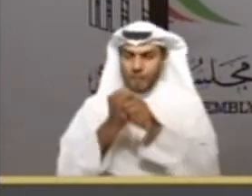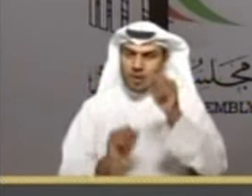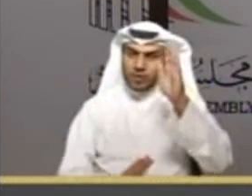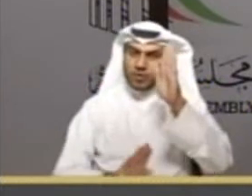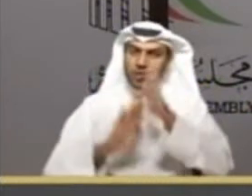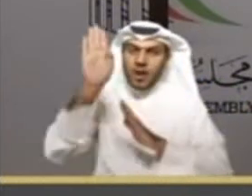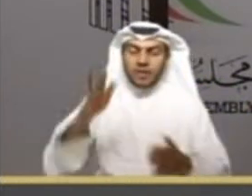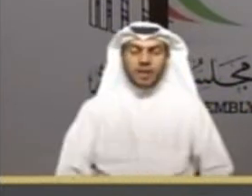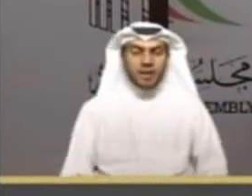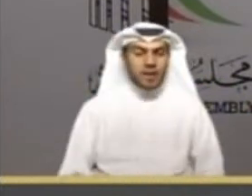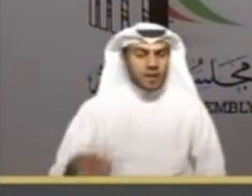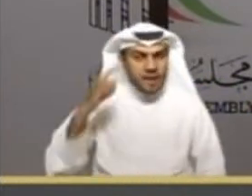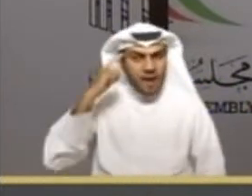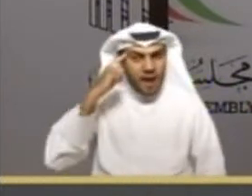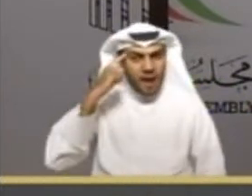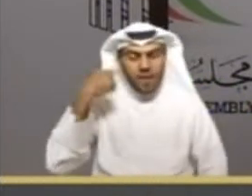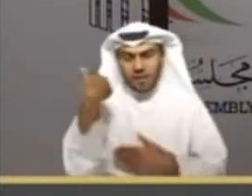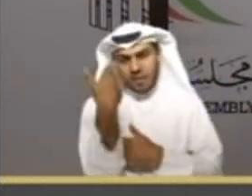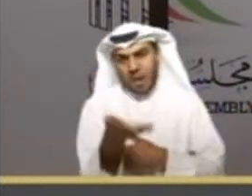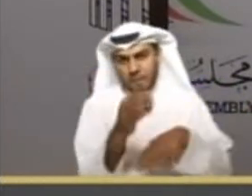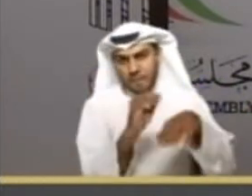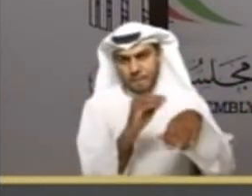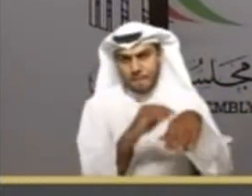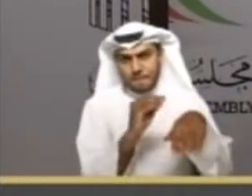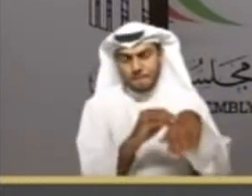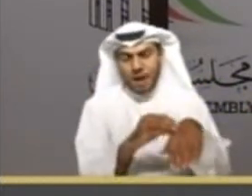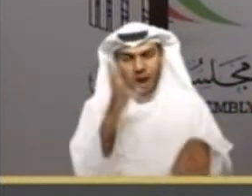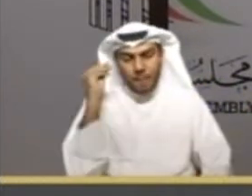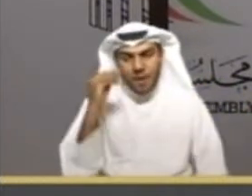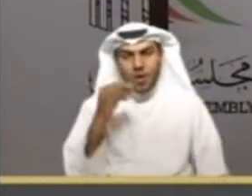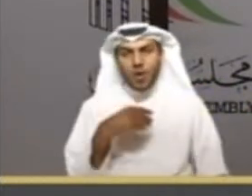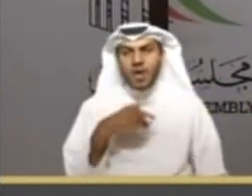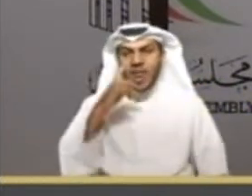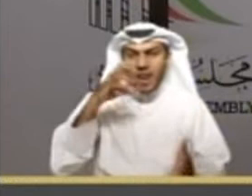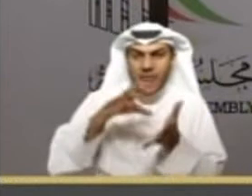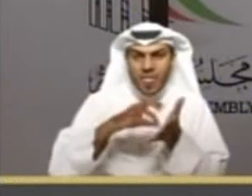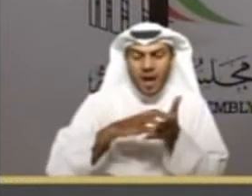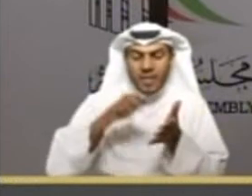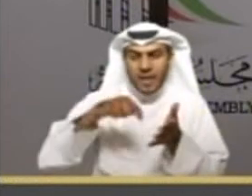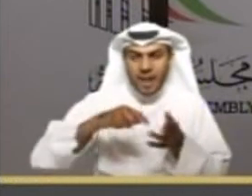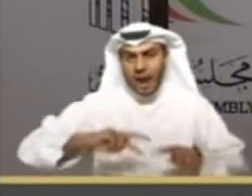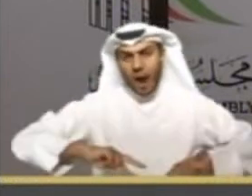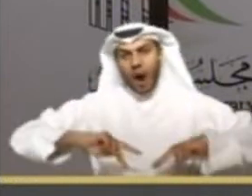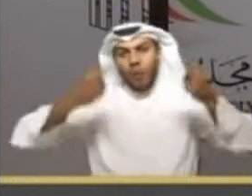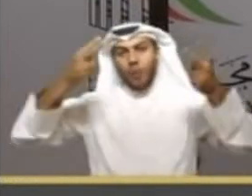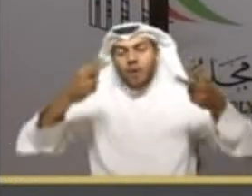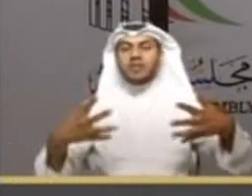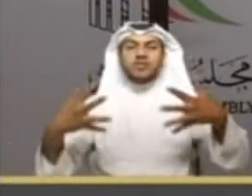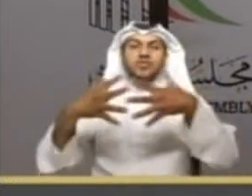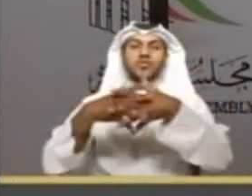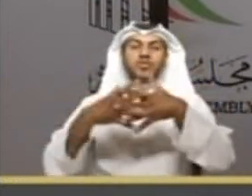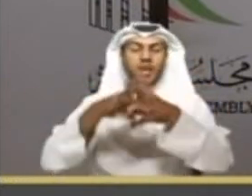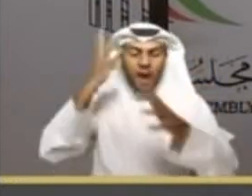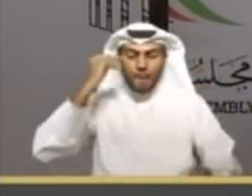هما حبذوا الرؤية اللي احنا تقدمنا فيها كانت دقيقة ومفهومها مختلف عن ما تم تقديمه.